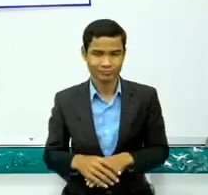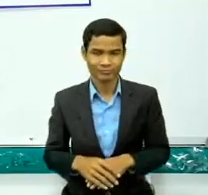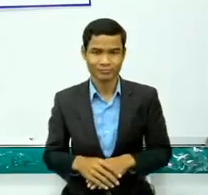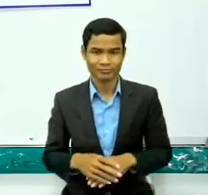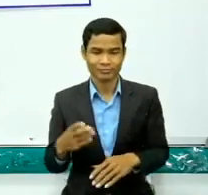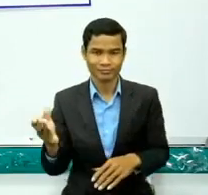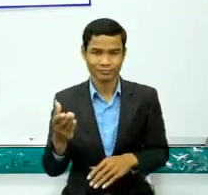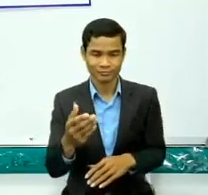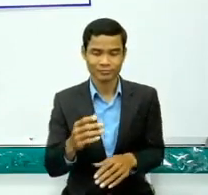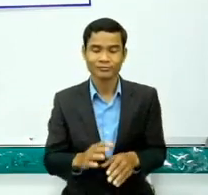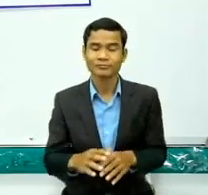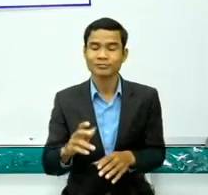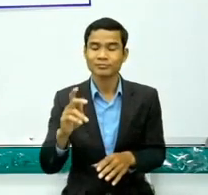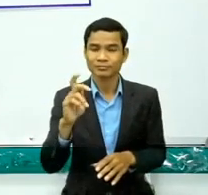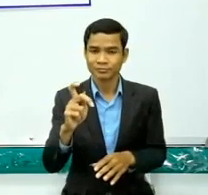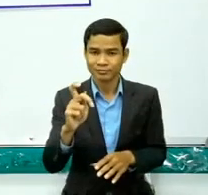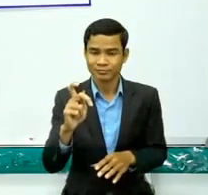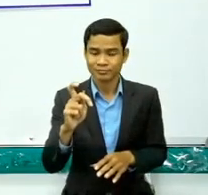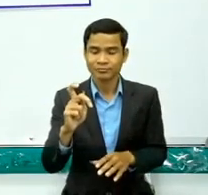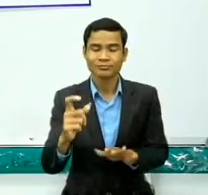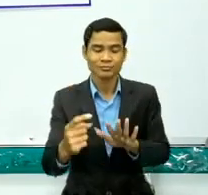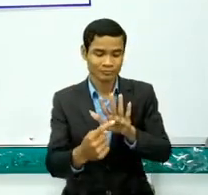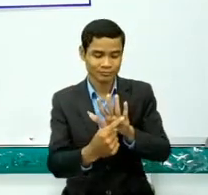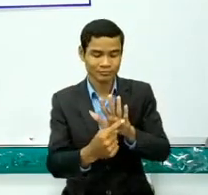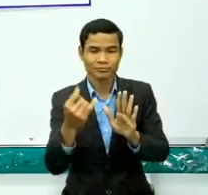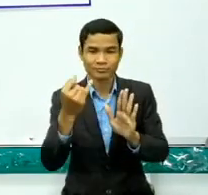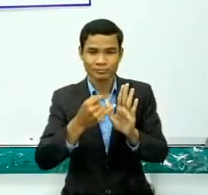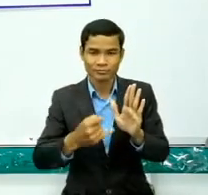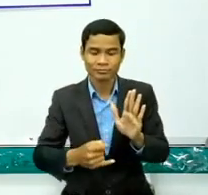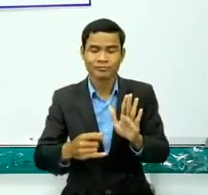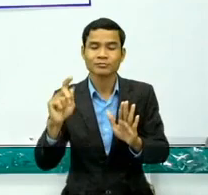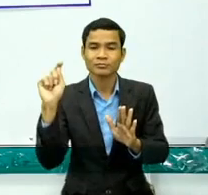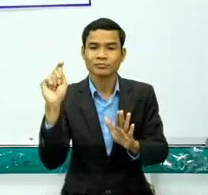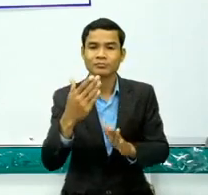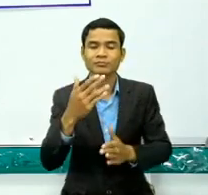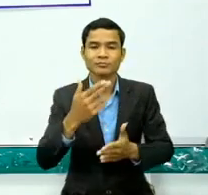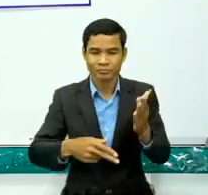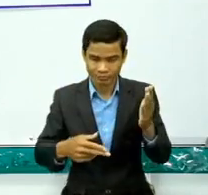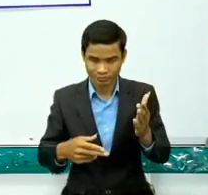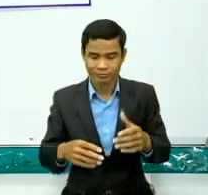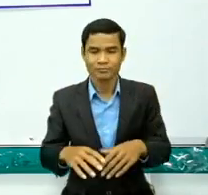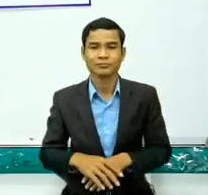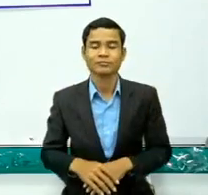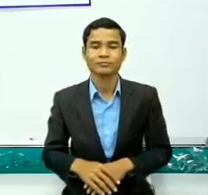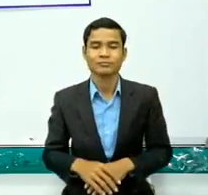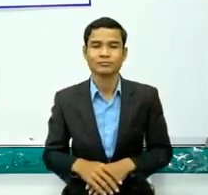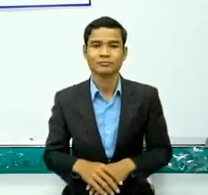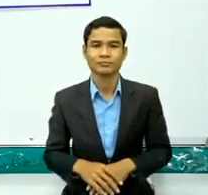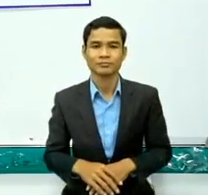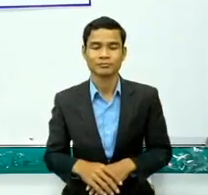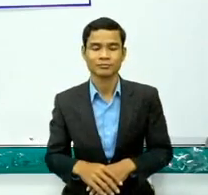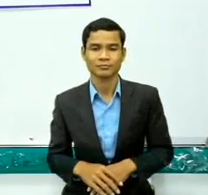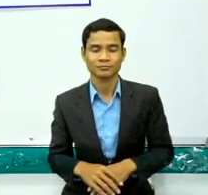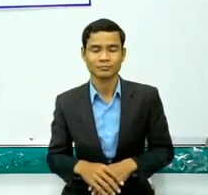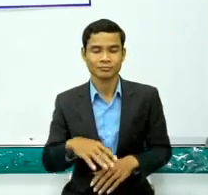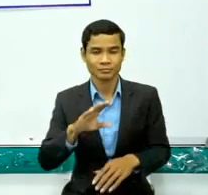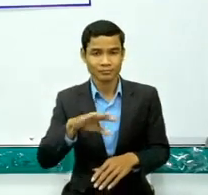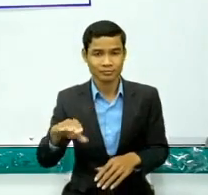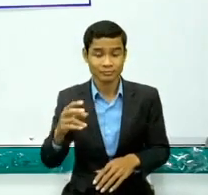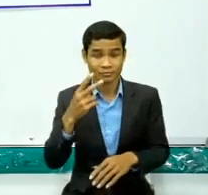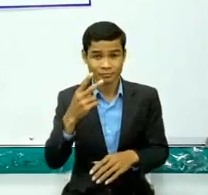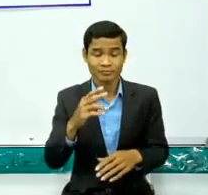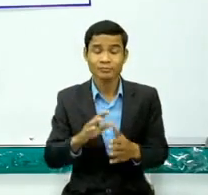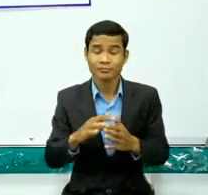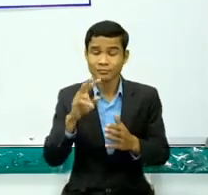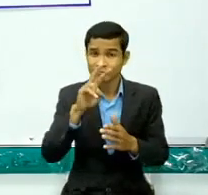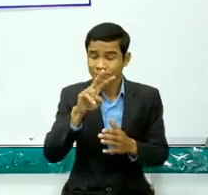កូនស្ដាប់សំណួរម្ដងទៀតតើគឺកំពុងគូរុកអ្វីខ្លះចាកូនមើល